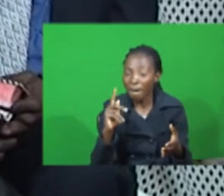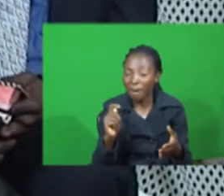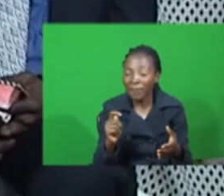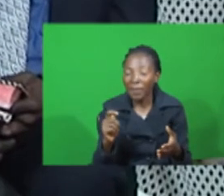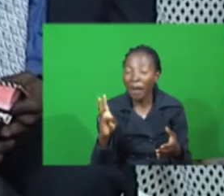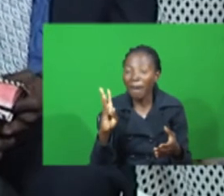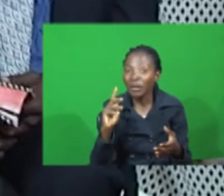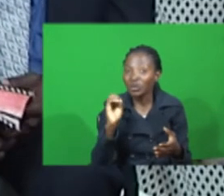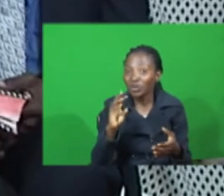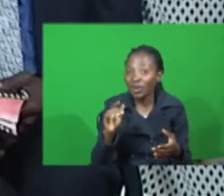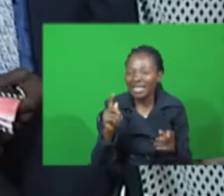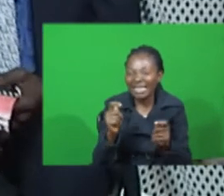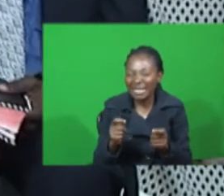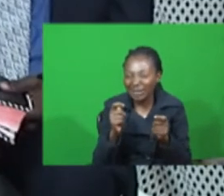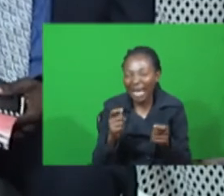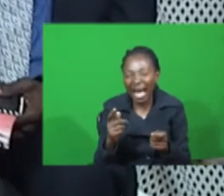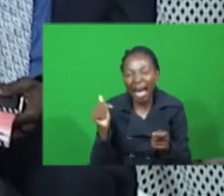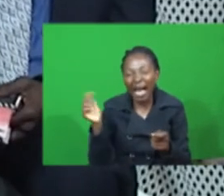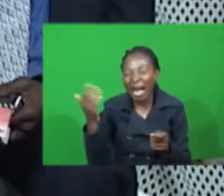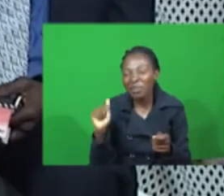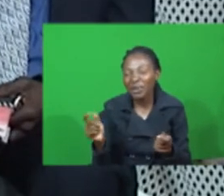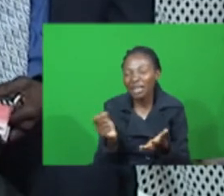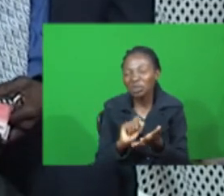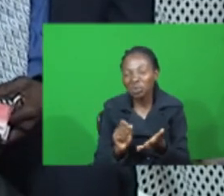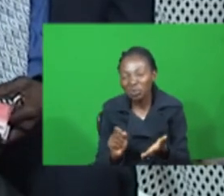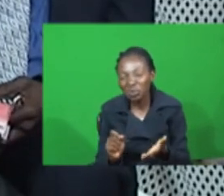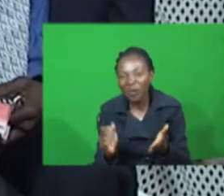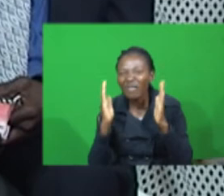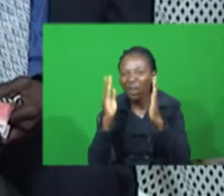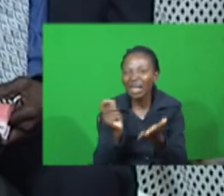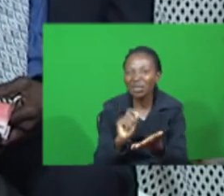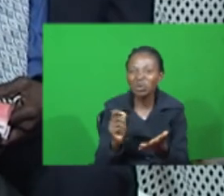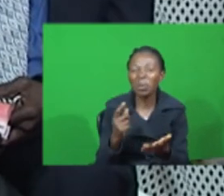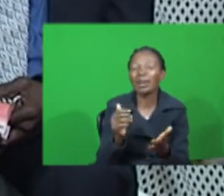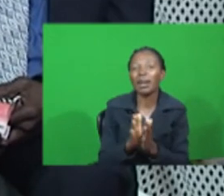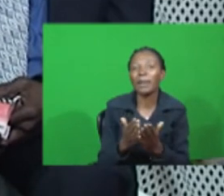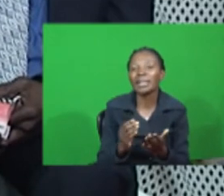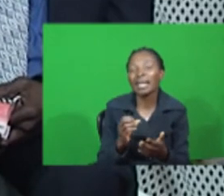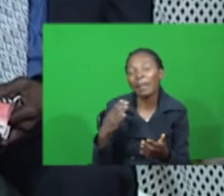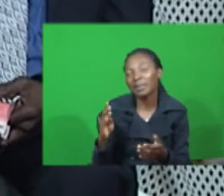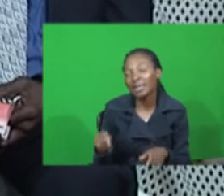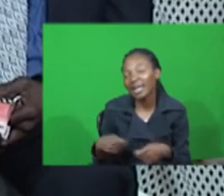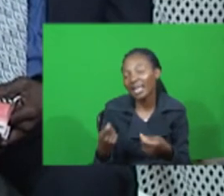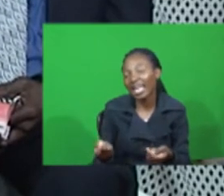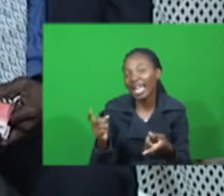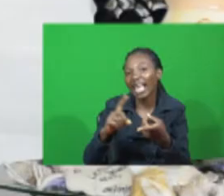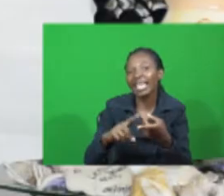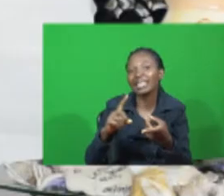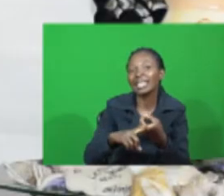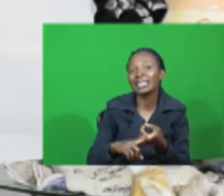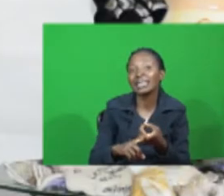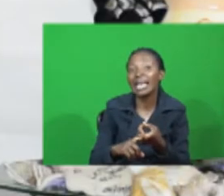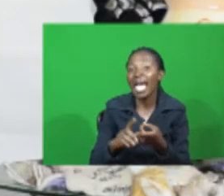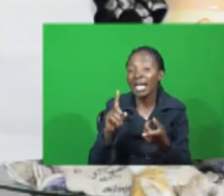Fabino Penipel and Mava Karonga. Panaka in a rich corn gaiters, I could Zangadis, and why I go with zero. Sakoroso Nades